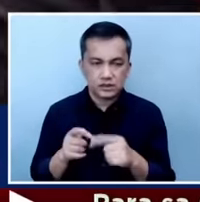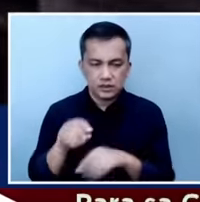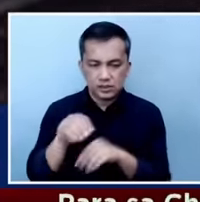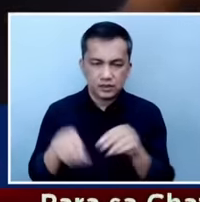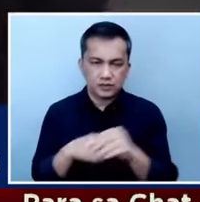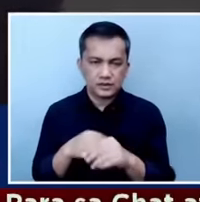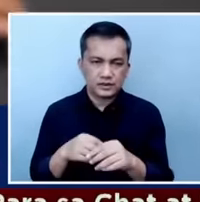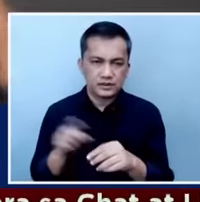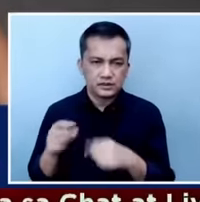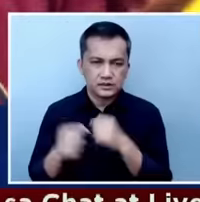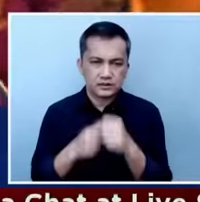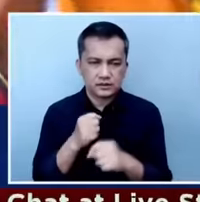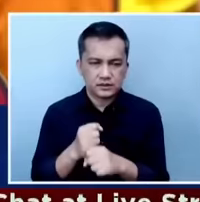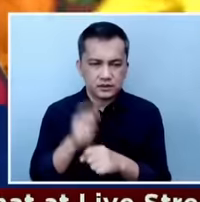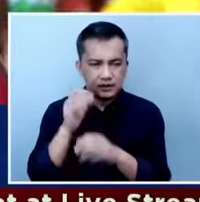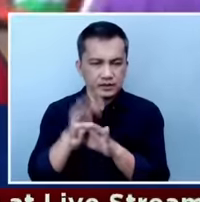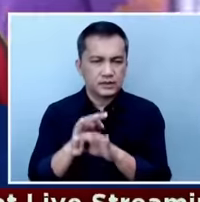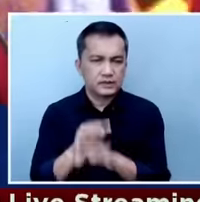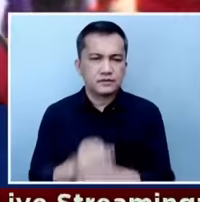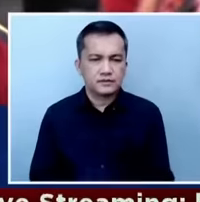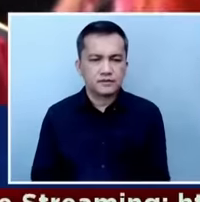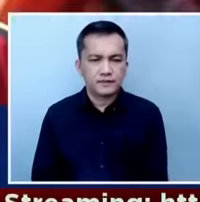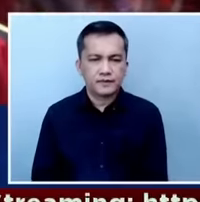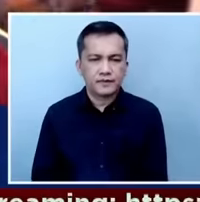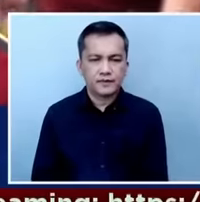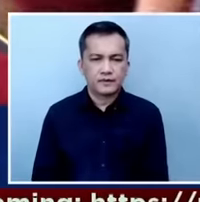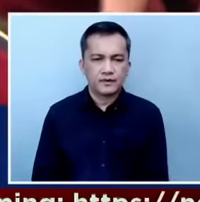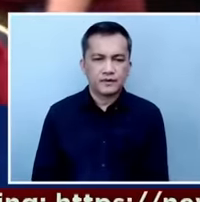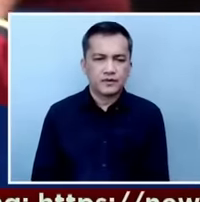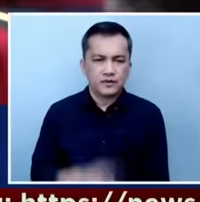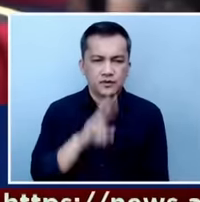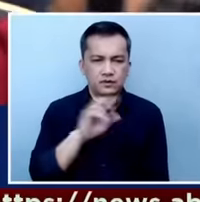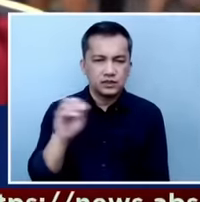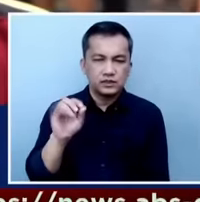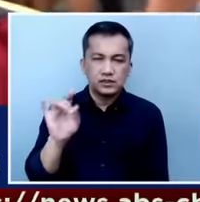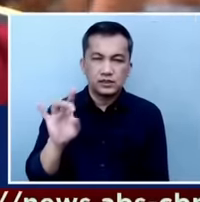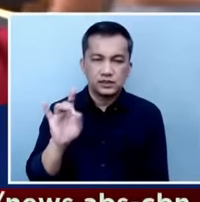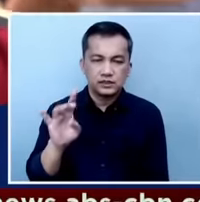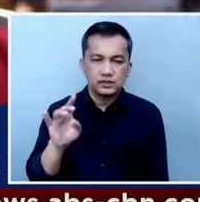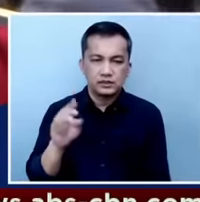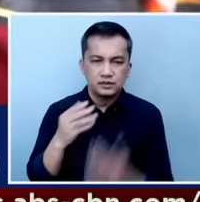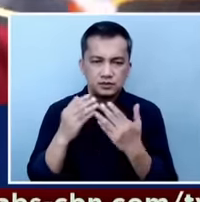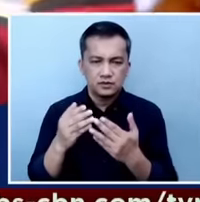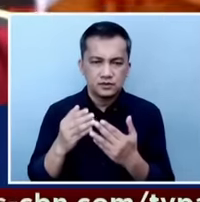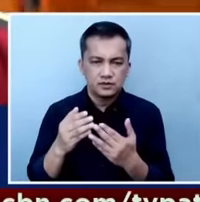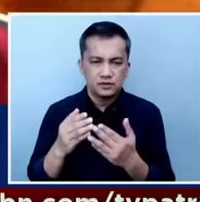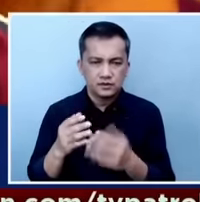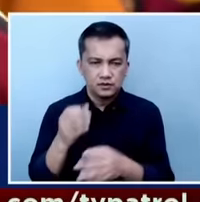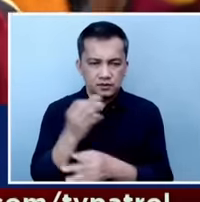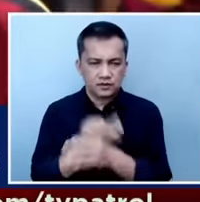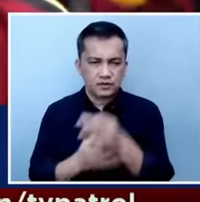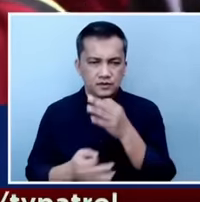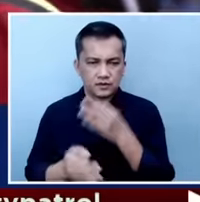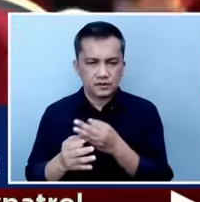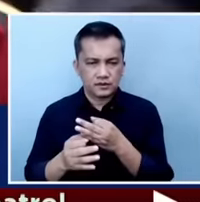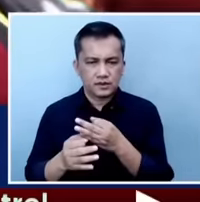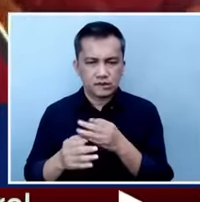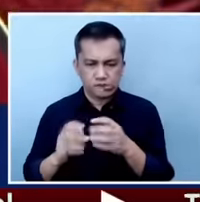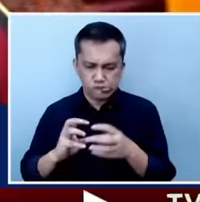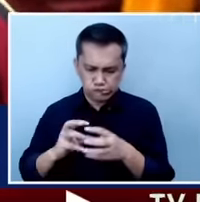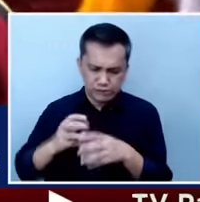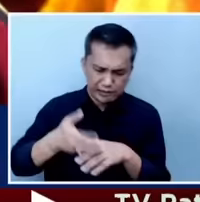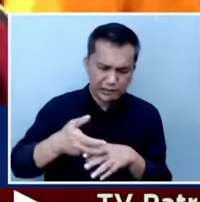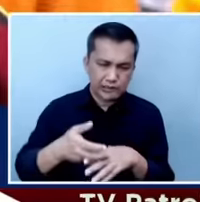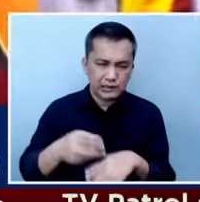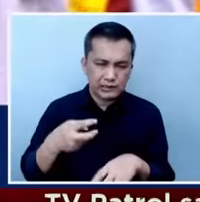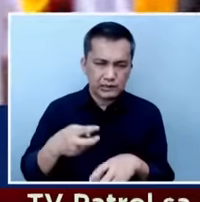kanyang taunang panata. 2018, Thanksgiving yun, nagulungan yung paa ko ng andas,